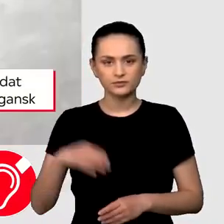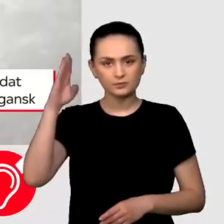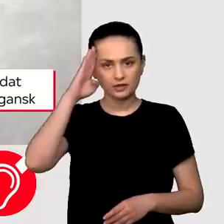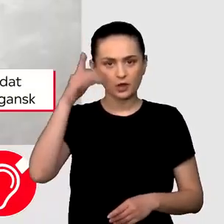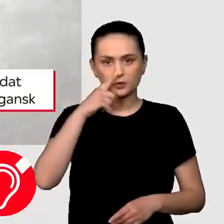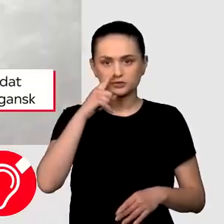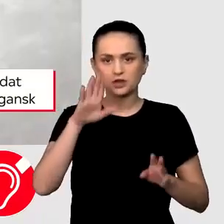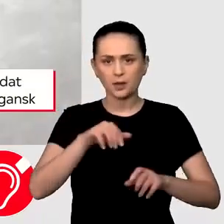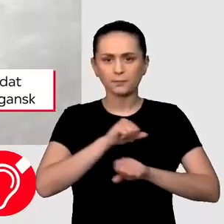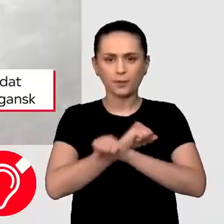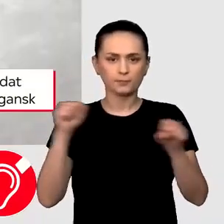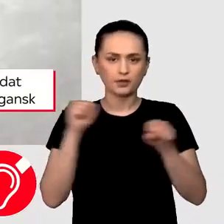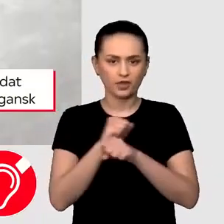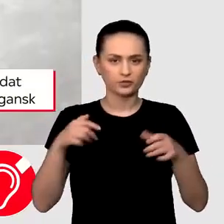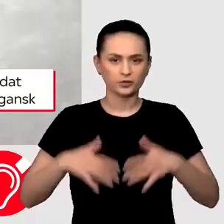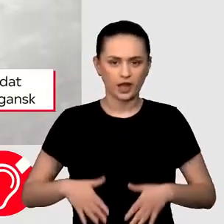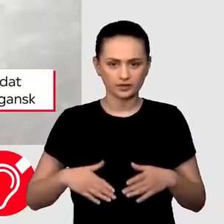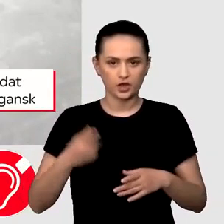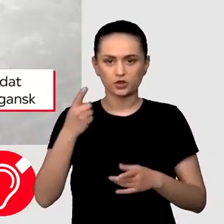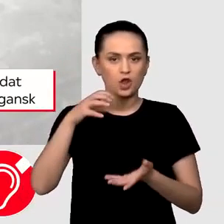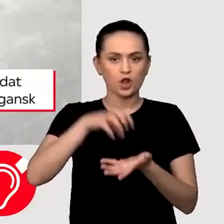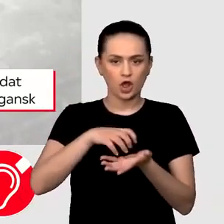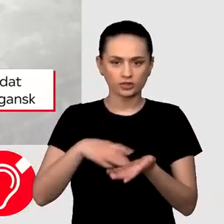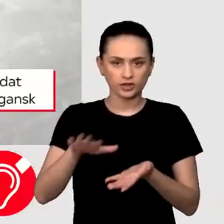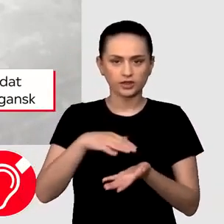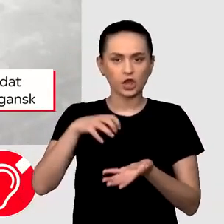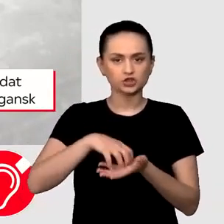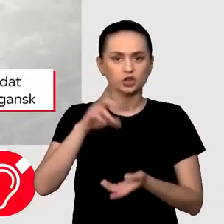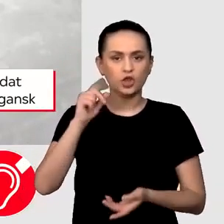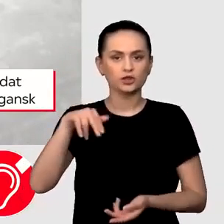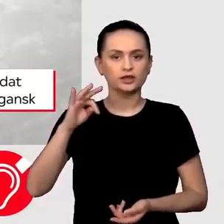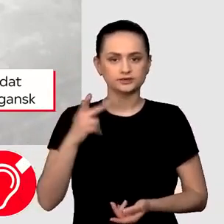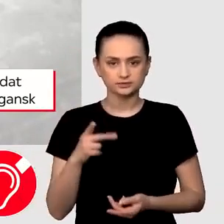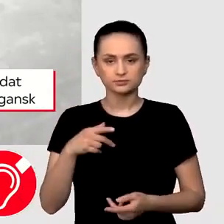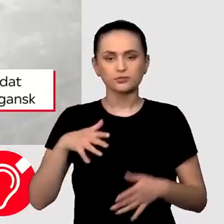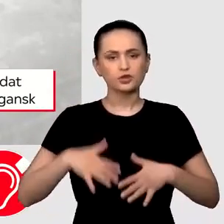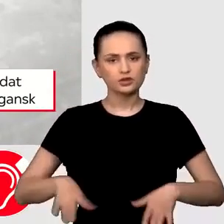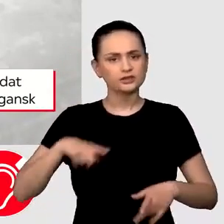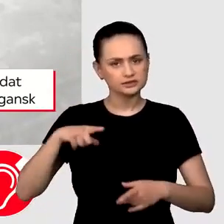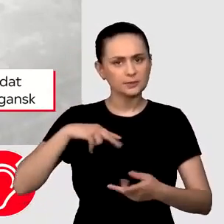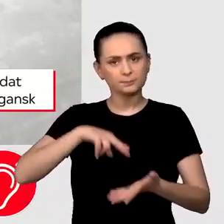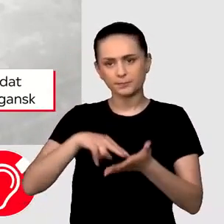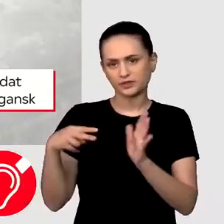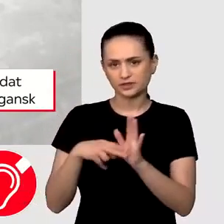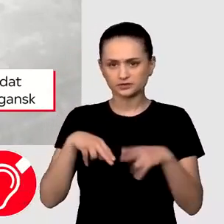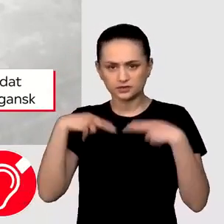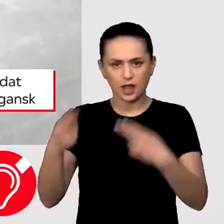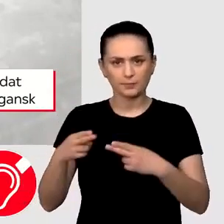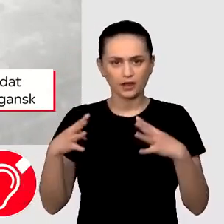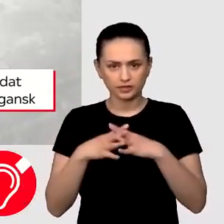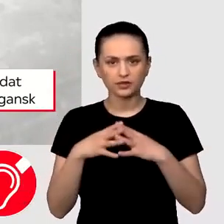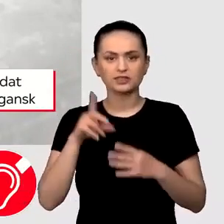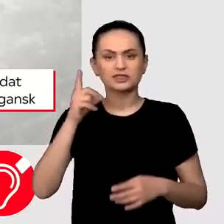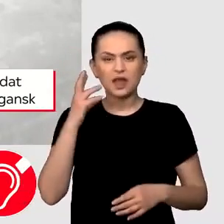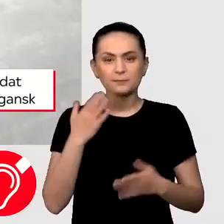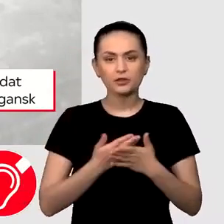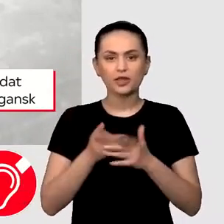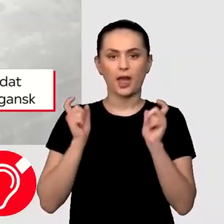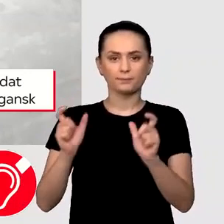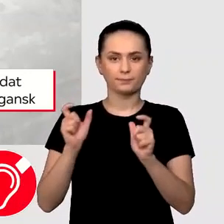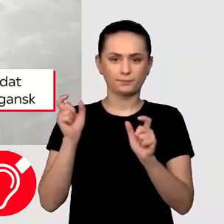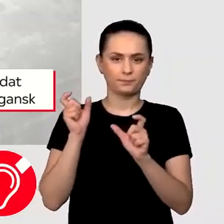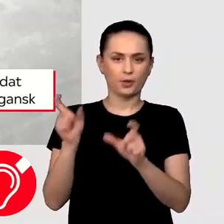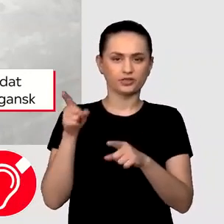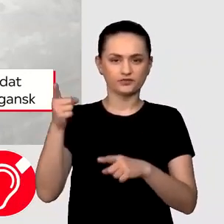Armația rusă a bombardat rezistența ucraineană dintr-o localitate din regiunea Donetsk. Ucraina este pregătită să riposteze, însă pentru a se